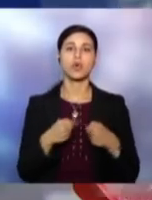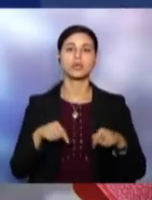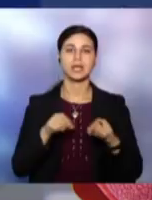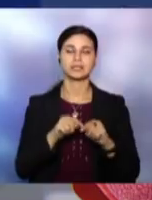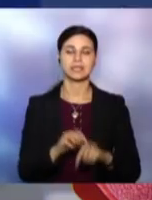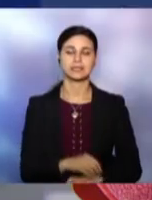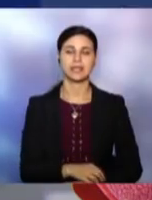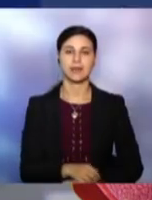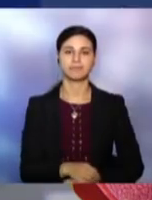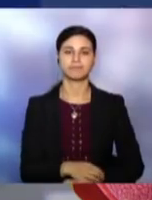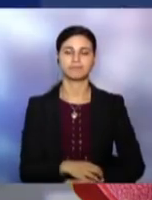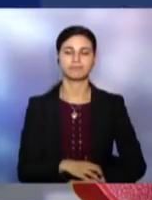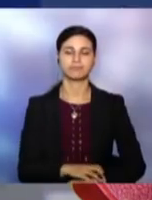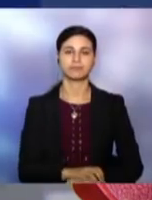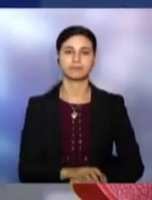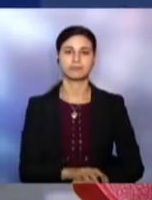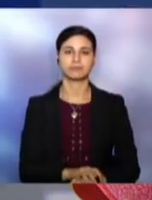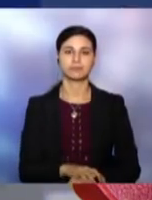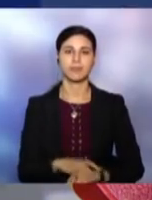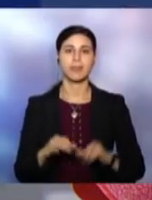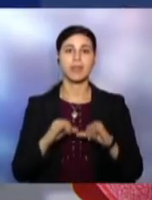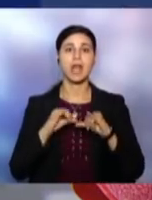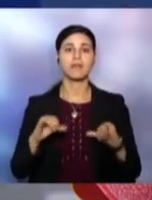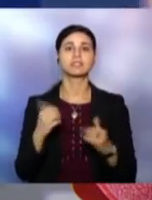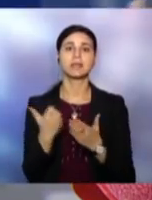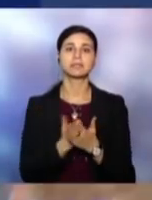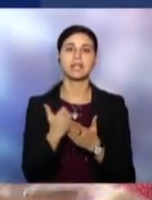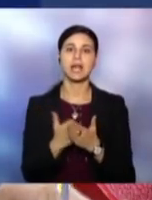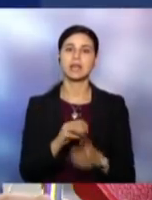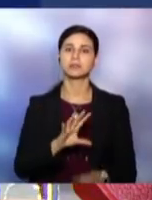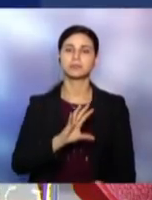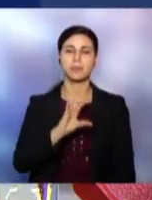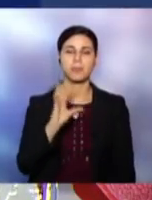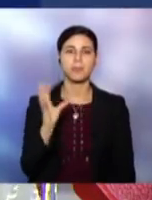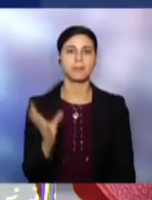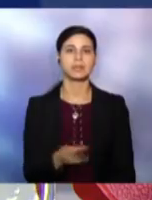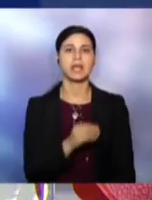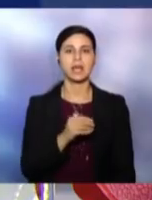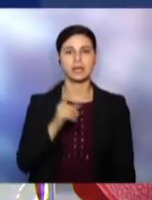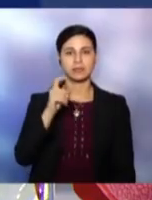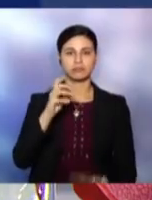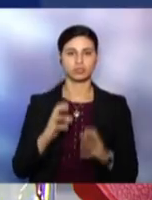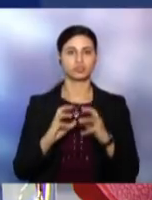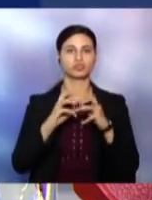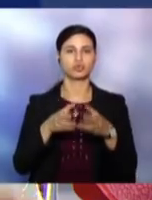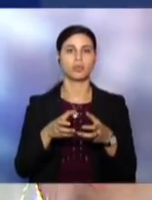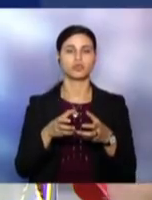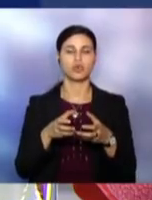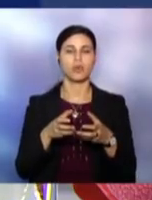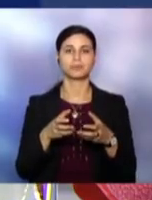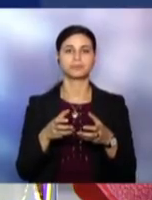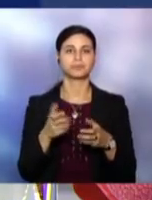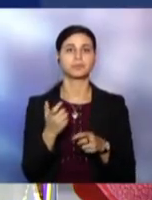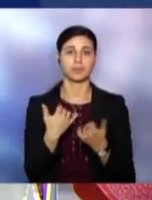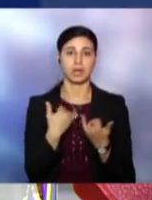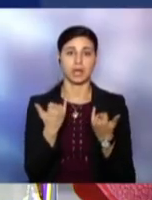ორგანიზაცია ავრცელებს სიახლეს მთელი კაცობრიობისათვის. სრულად